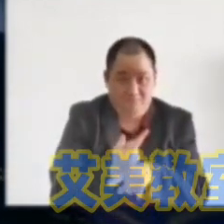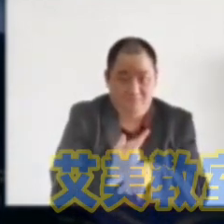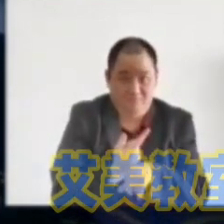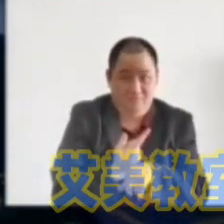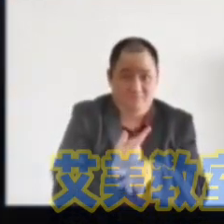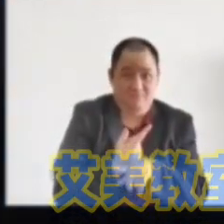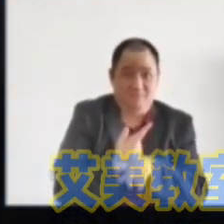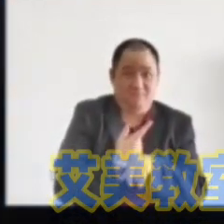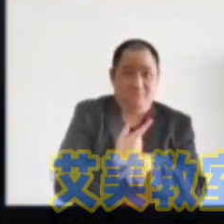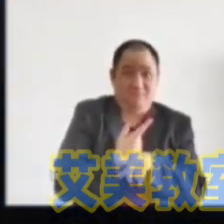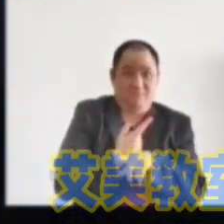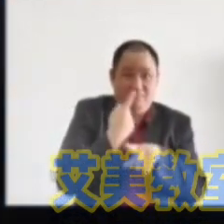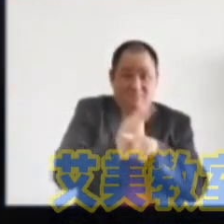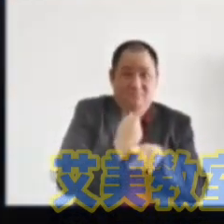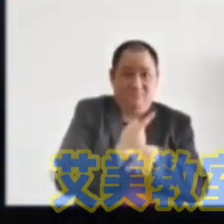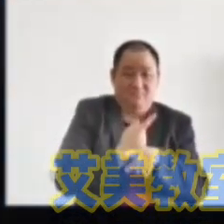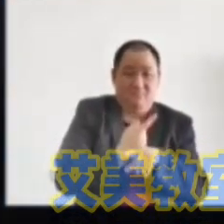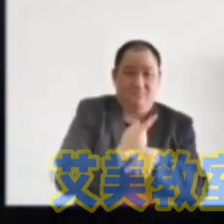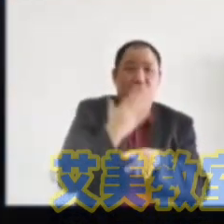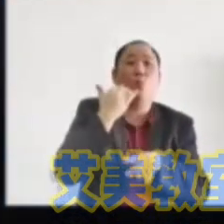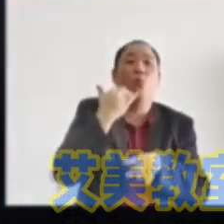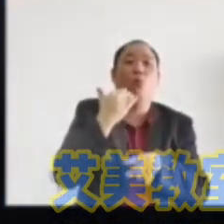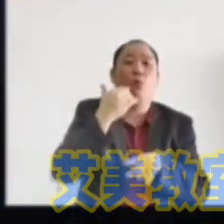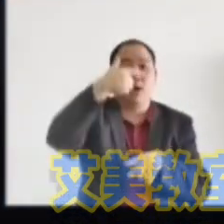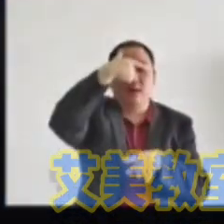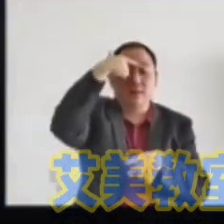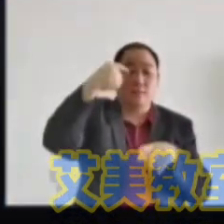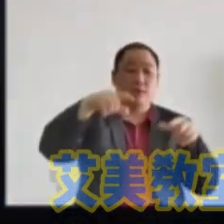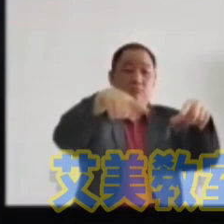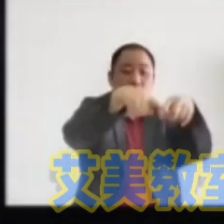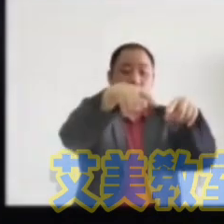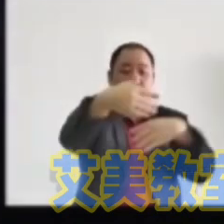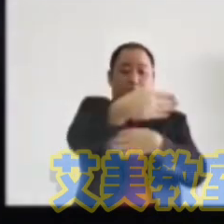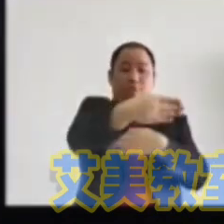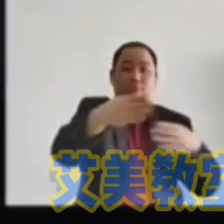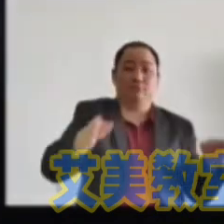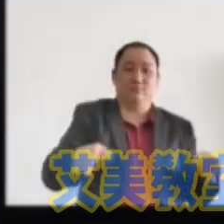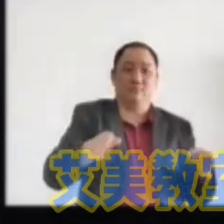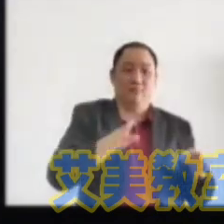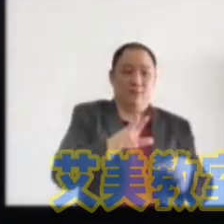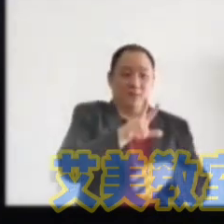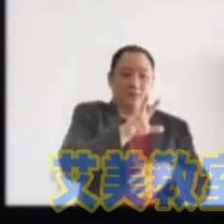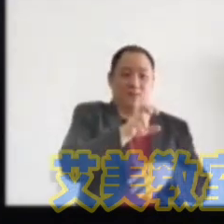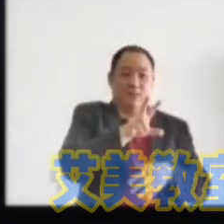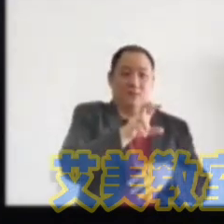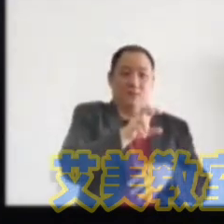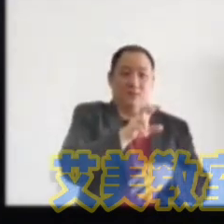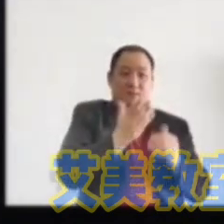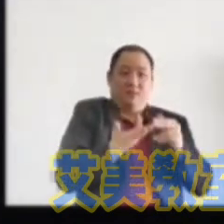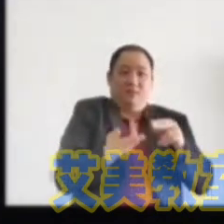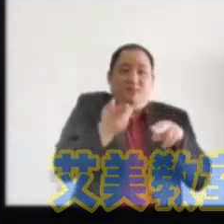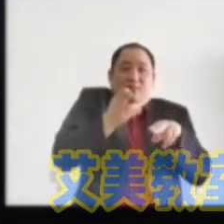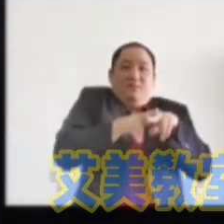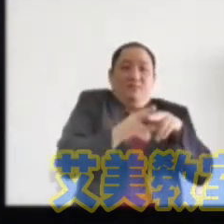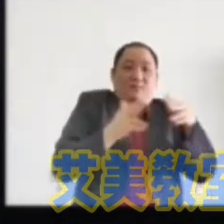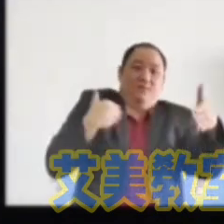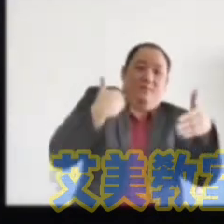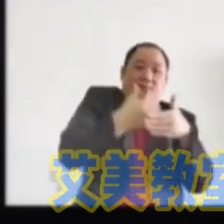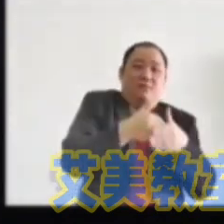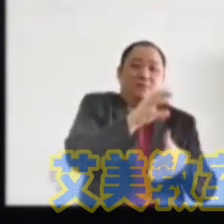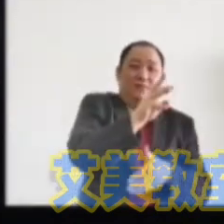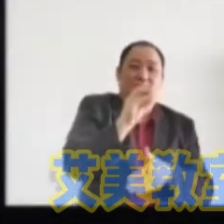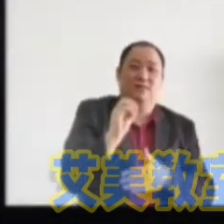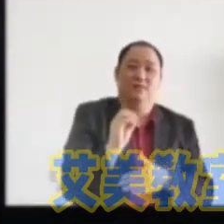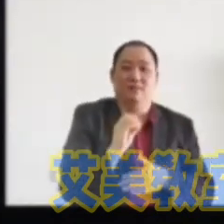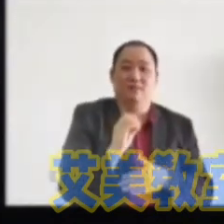对不对？我起1倍哦都不过分。对不对？因为我的那个数量已经起了1倍，但是今天